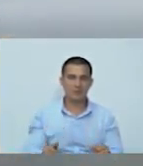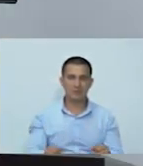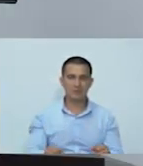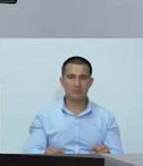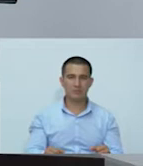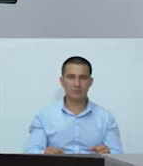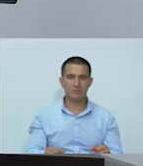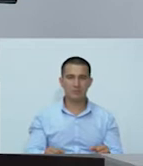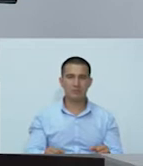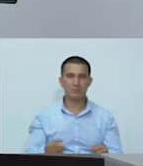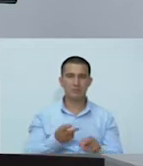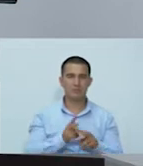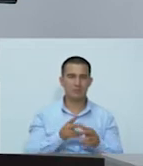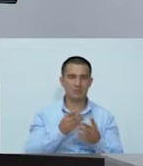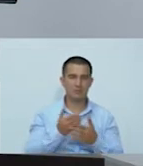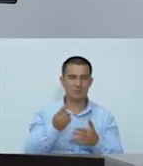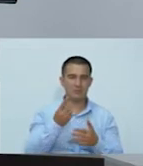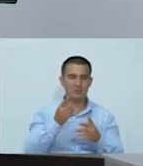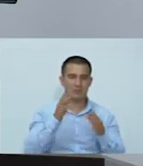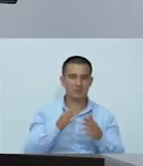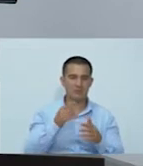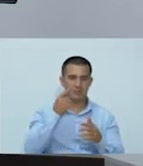Buni bir tomonga qayriltiramiz.